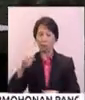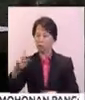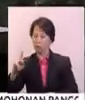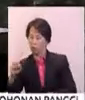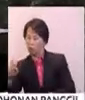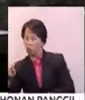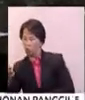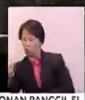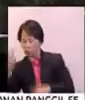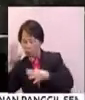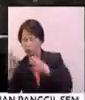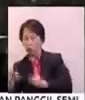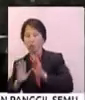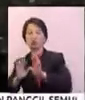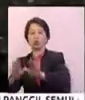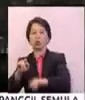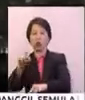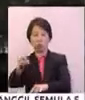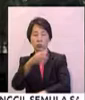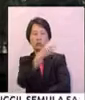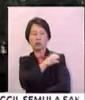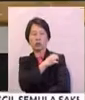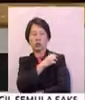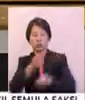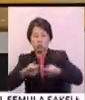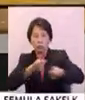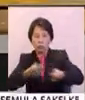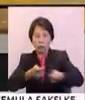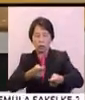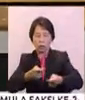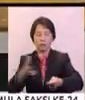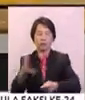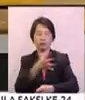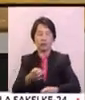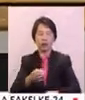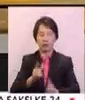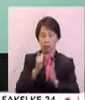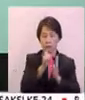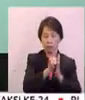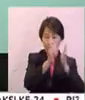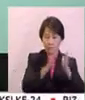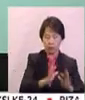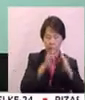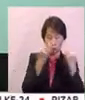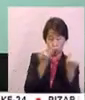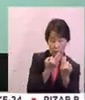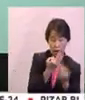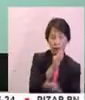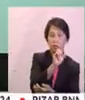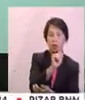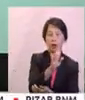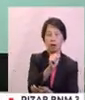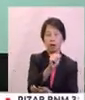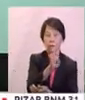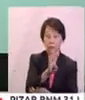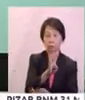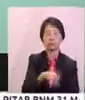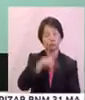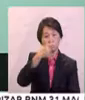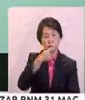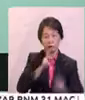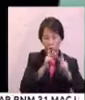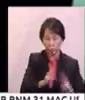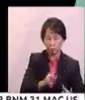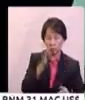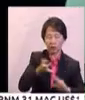dalam keputusannya menolak permohonan pegawai pengendali. Sementara itu, Peguam Keluarga Muhammad Adib, Kamaruzaman Wahab berkata